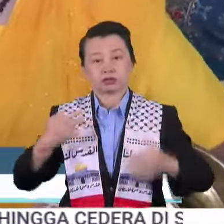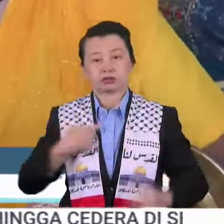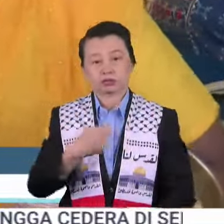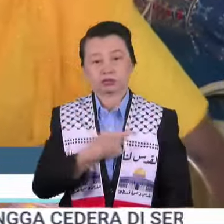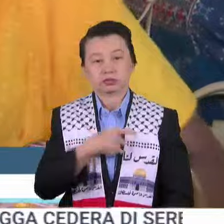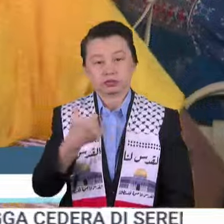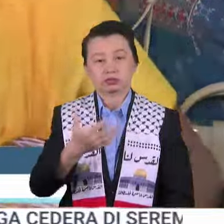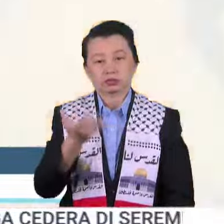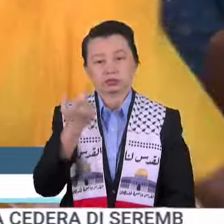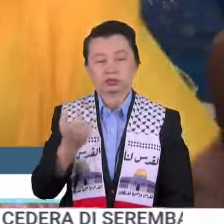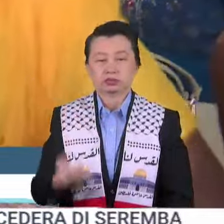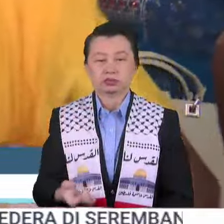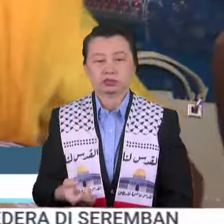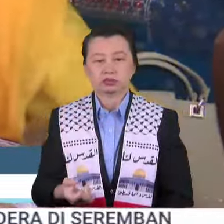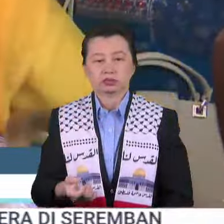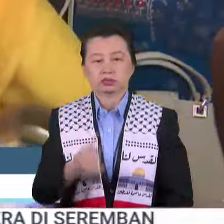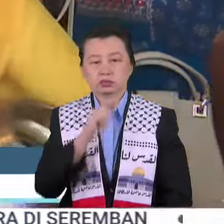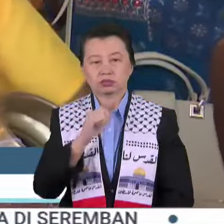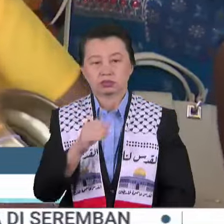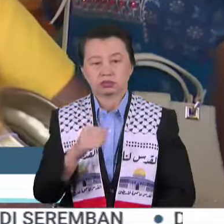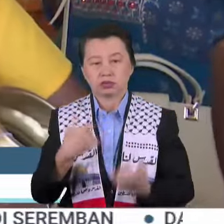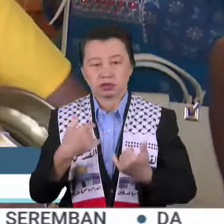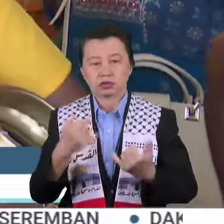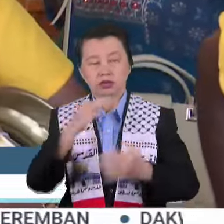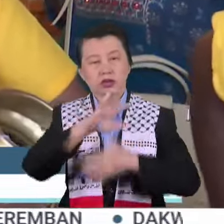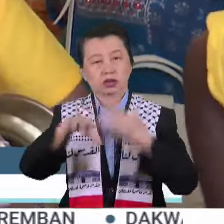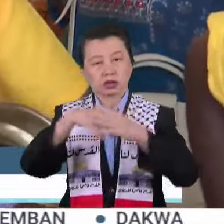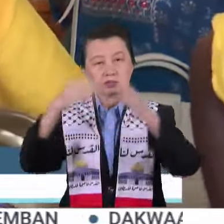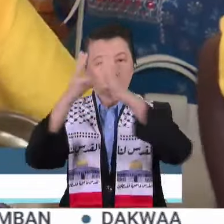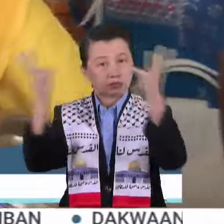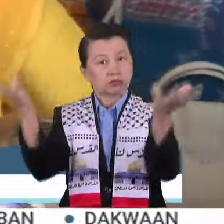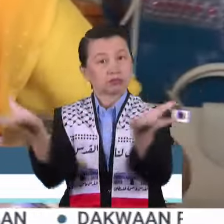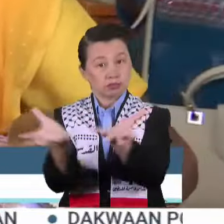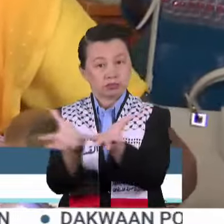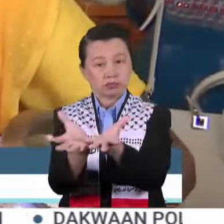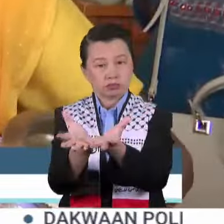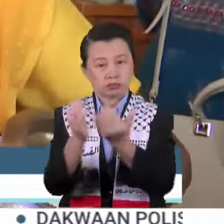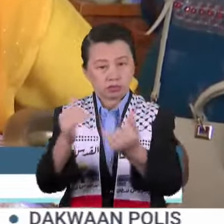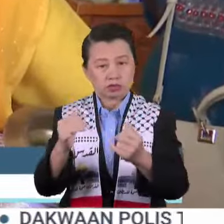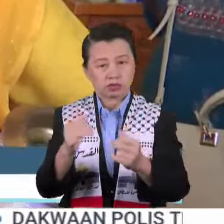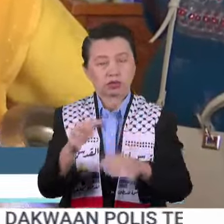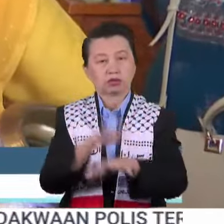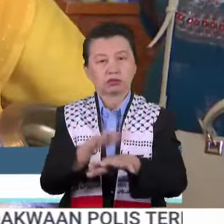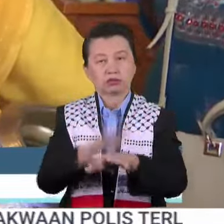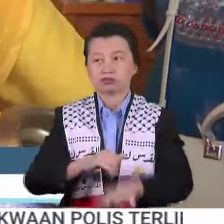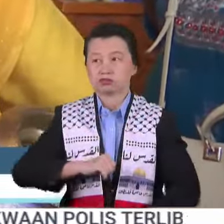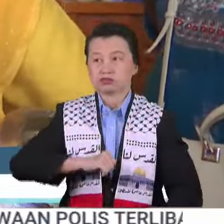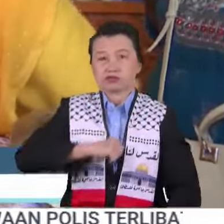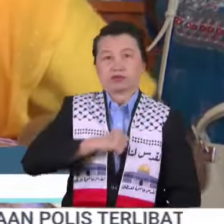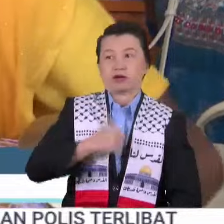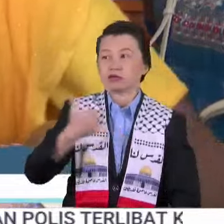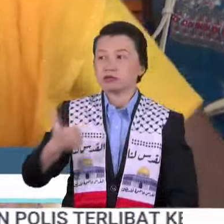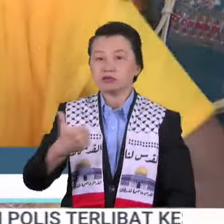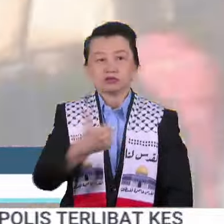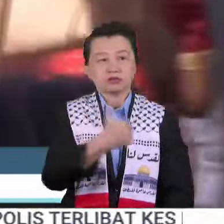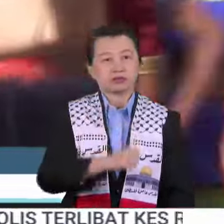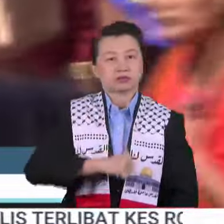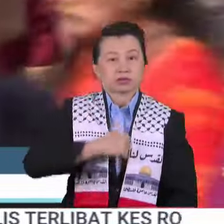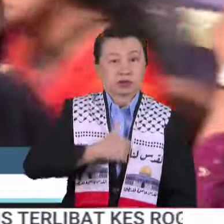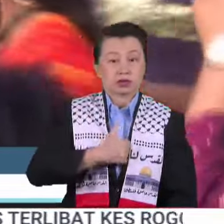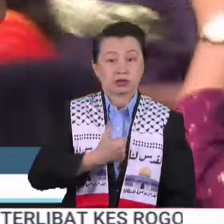sikit lah dari tahun lepas. Thai Pusam terkenal di seluruh dunia, so something very we are proud. Sepatutnya berasa